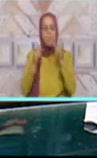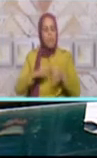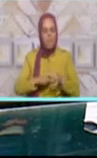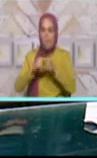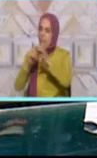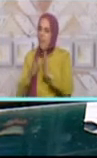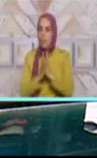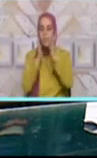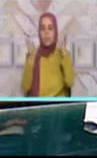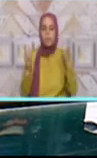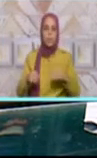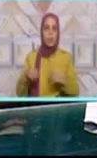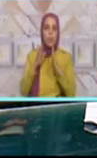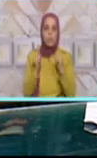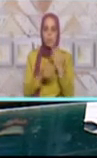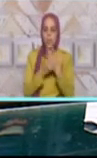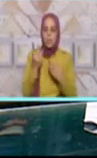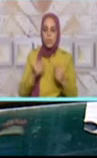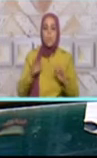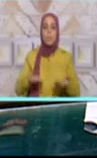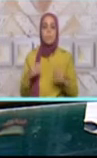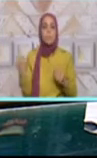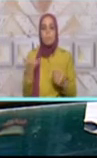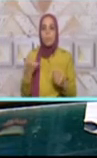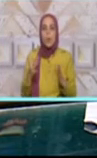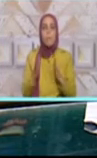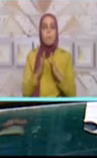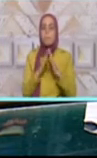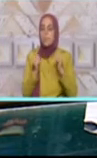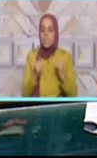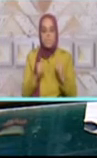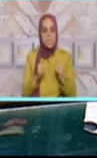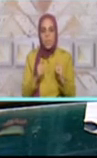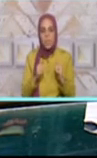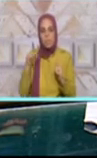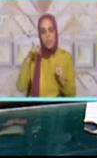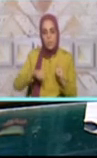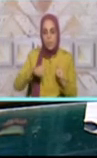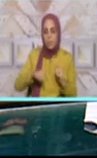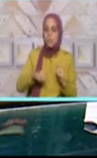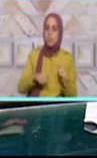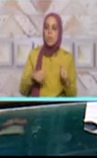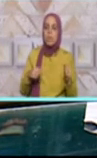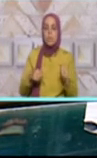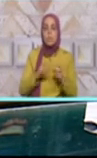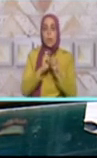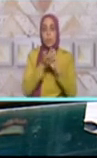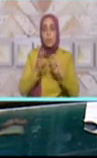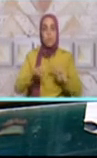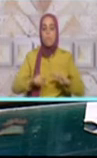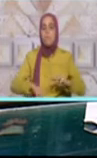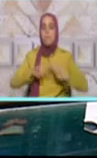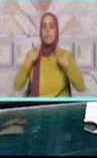حضاريه للعاصمه. ده طبعا من المشروعات الهامه، على يعني عايز اقول لحضرتك، وده موجود في كل دول